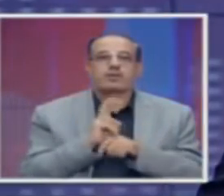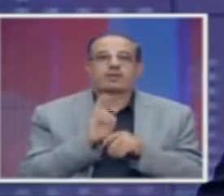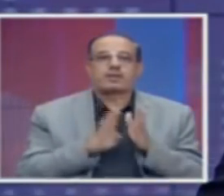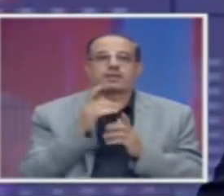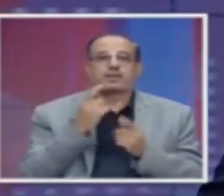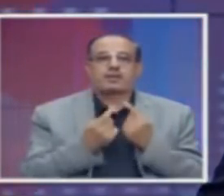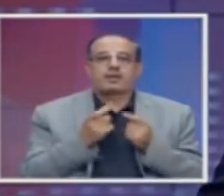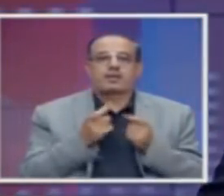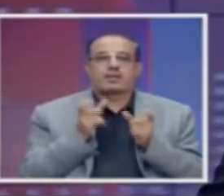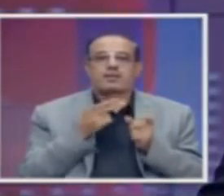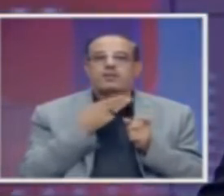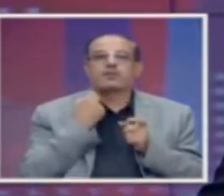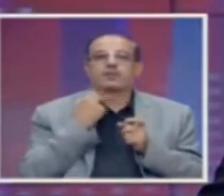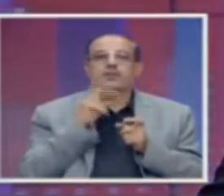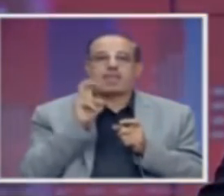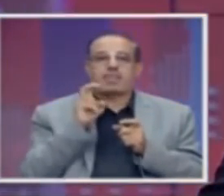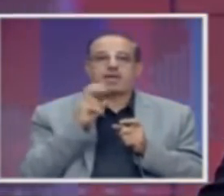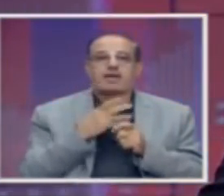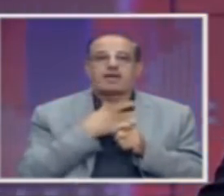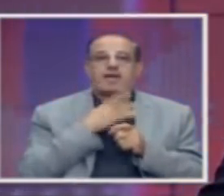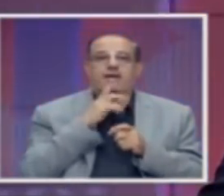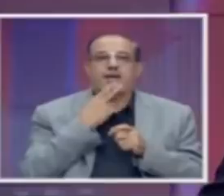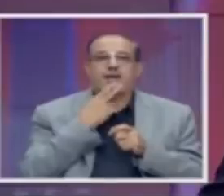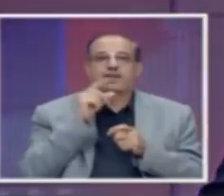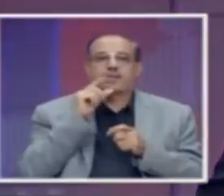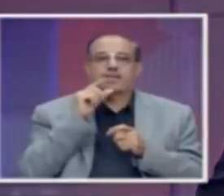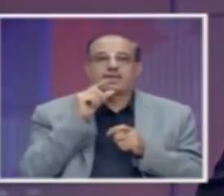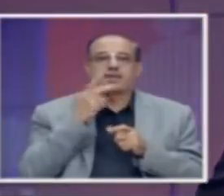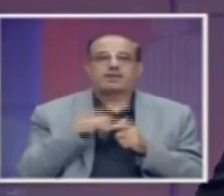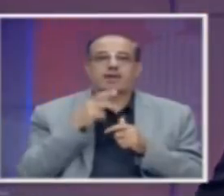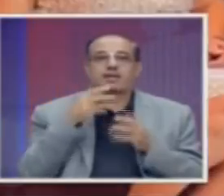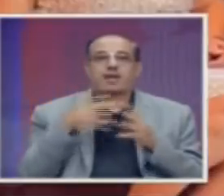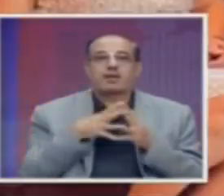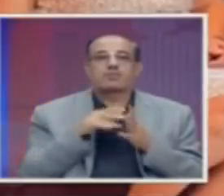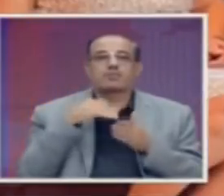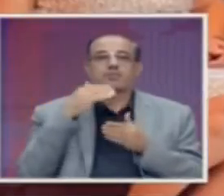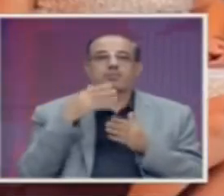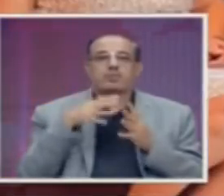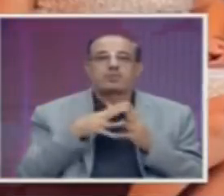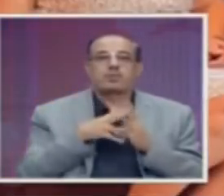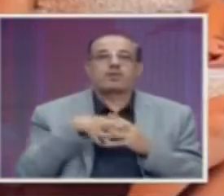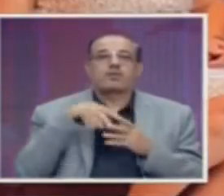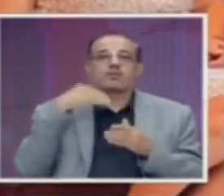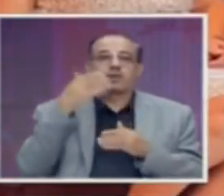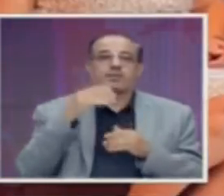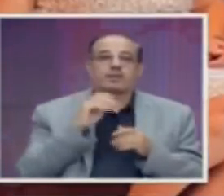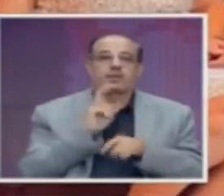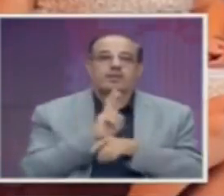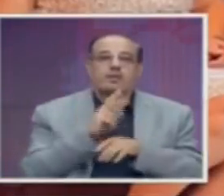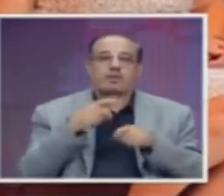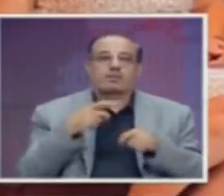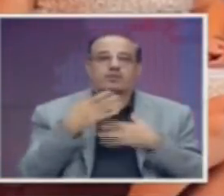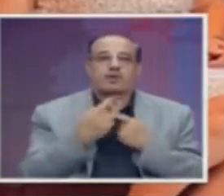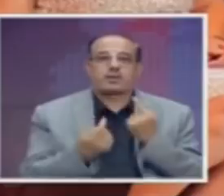بالصندوق الدولي للتنمية الزراعية التابع للأمم المتحدة IFAD بحثا التعاون المستقبلي